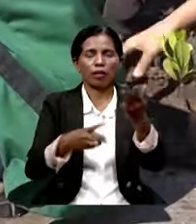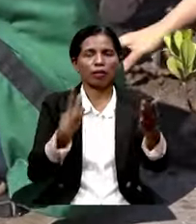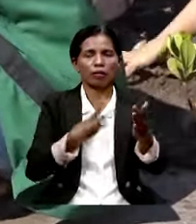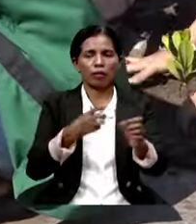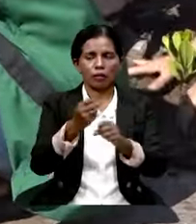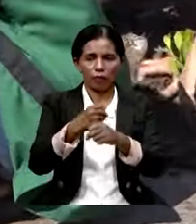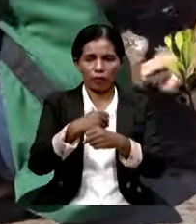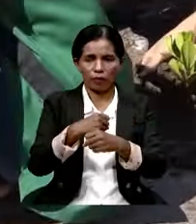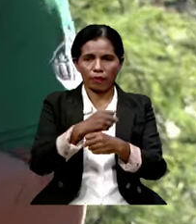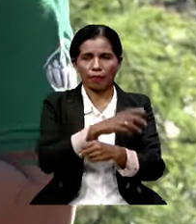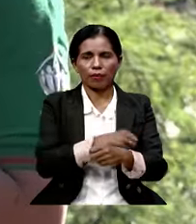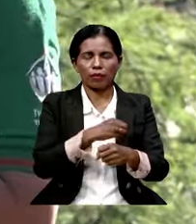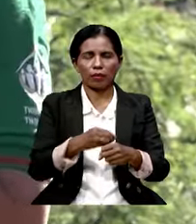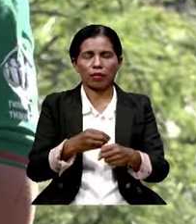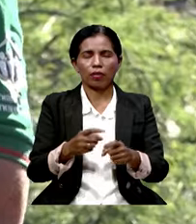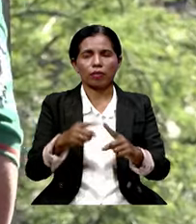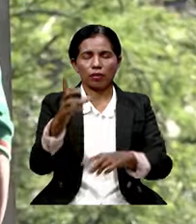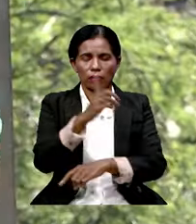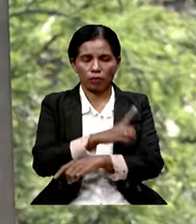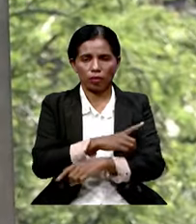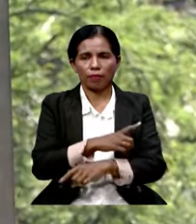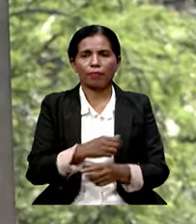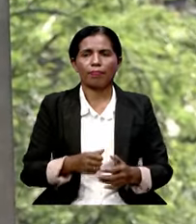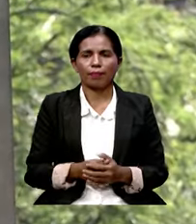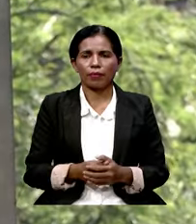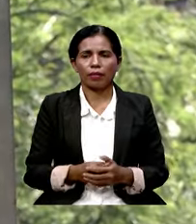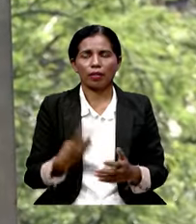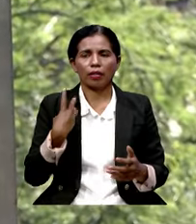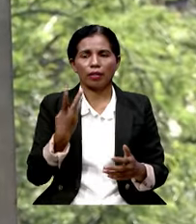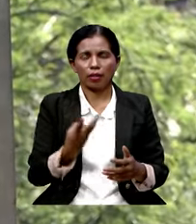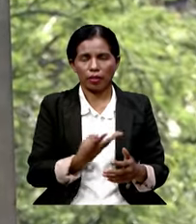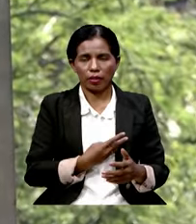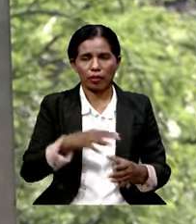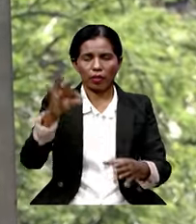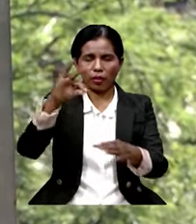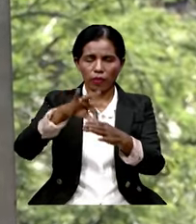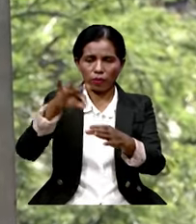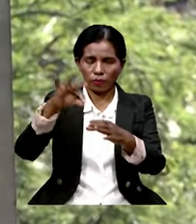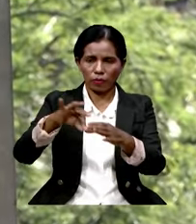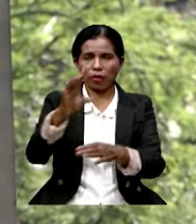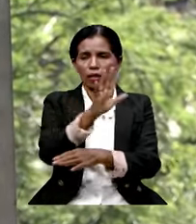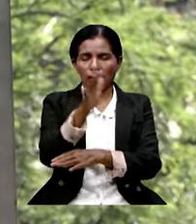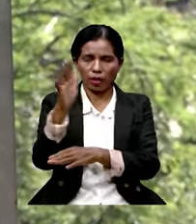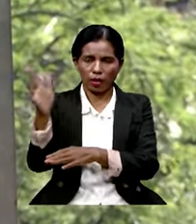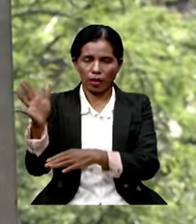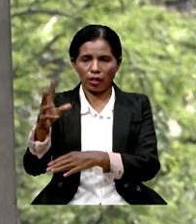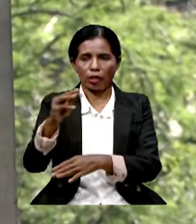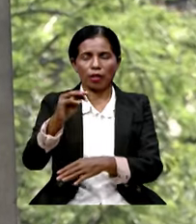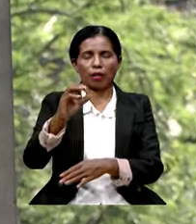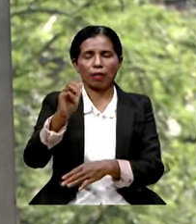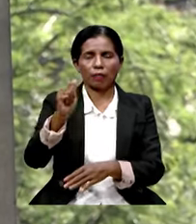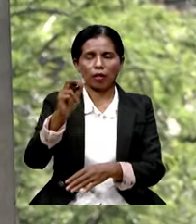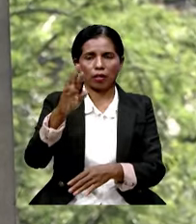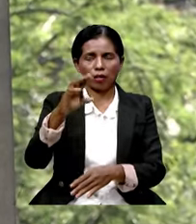kriya mak event kau hindar orang maluk sira. Ite kuda konserva mangrove ida